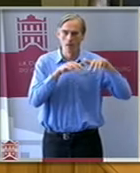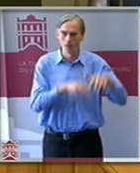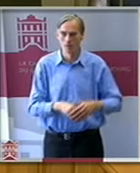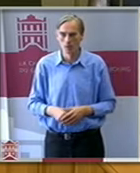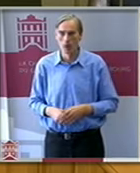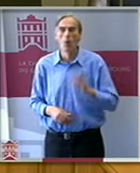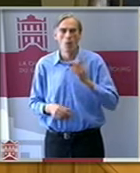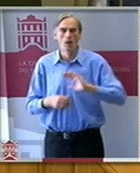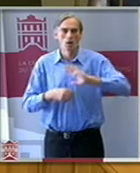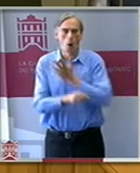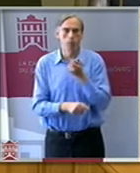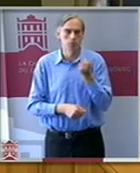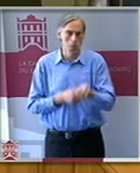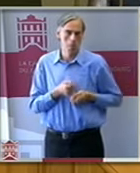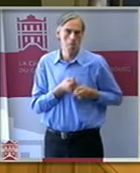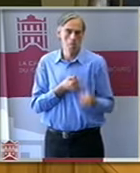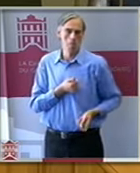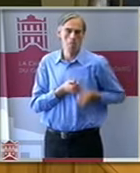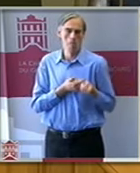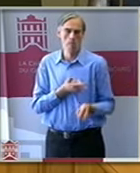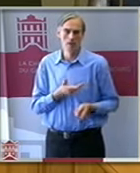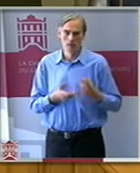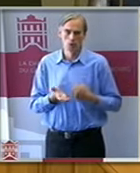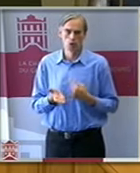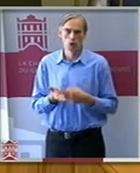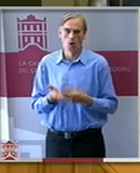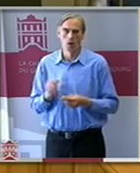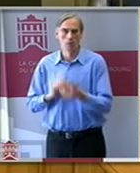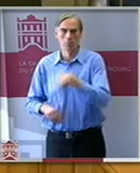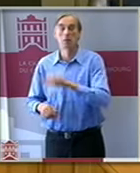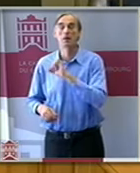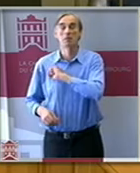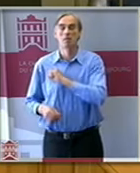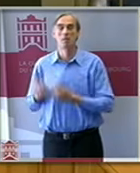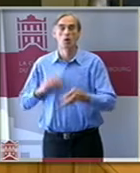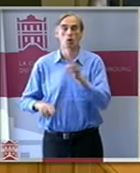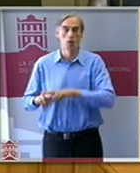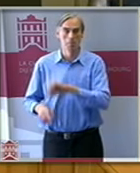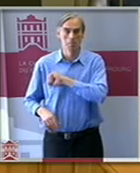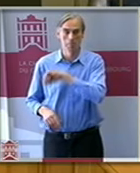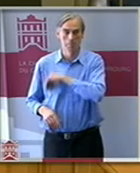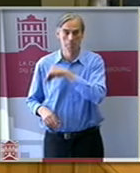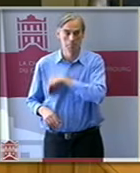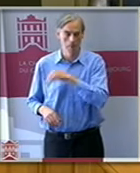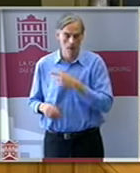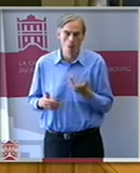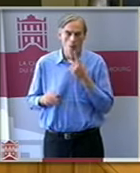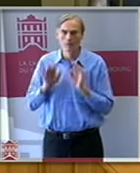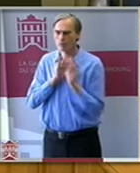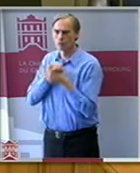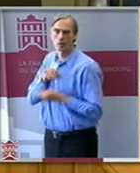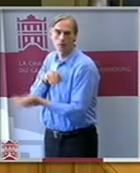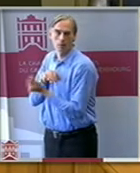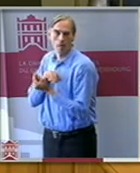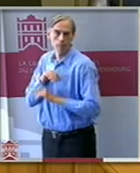durch Auditsfirmen optimisieren und an Steueroasen verstoppen. Ich habe vor 2 Jahren die Gelegenheit, in einer